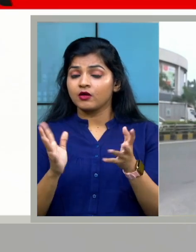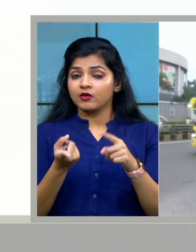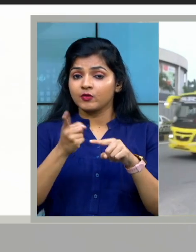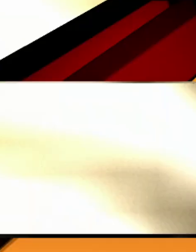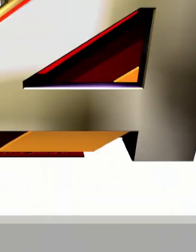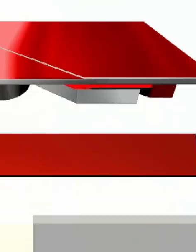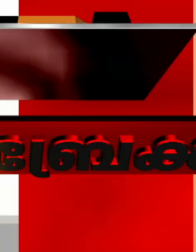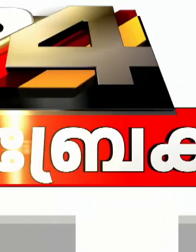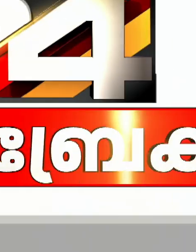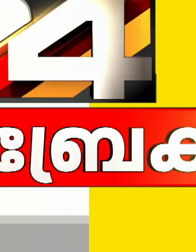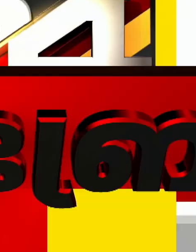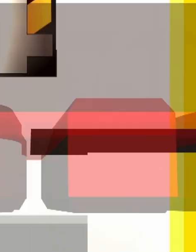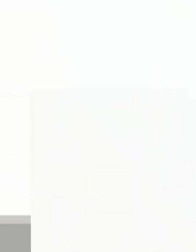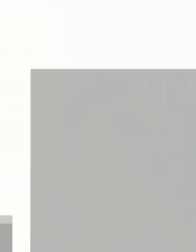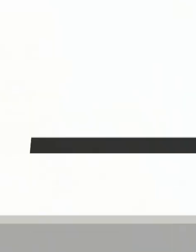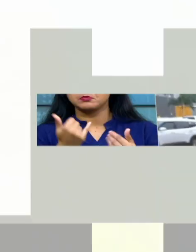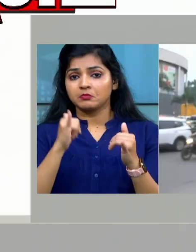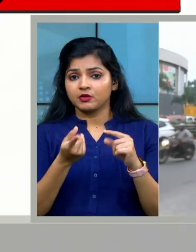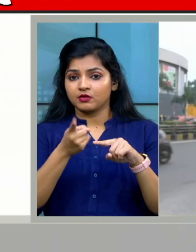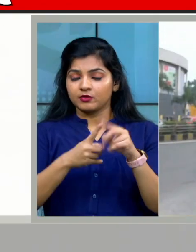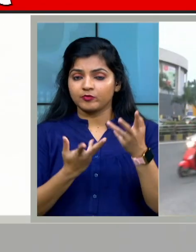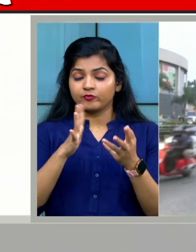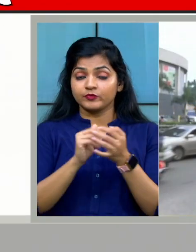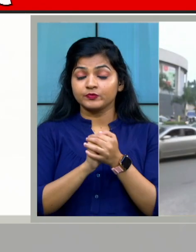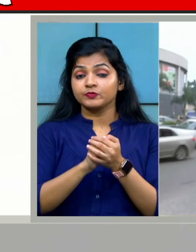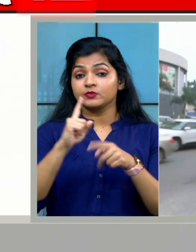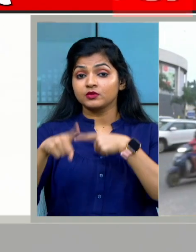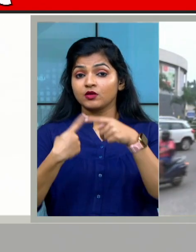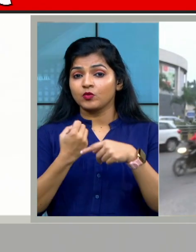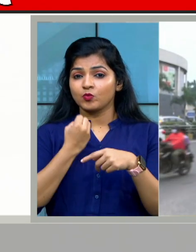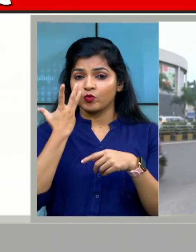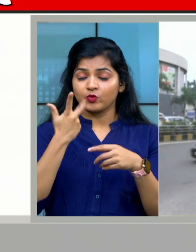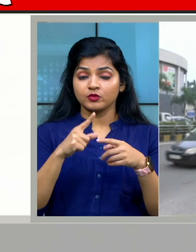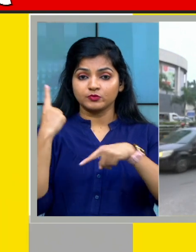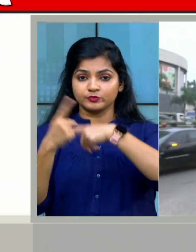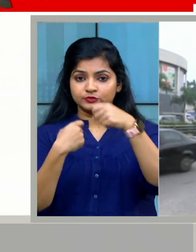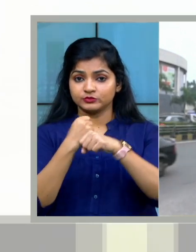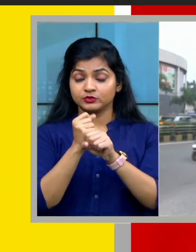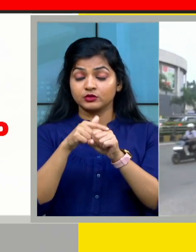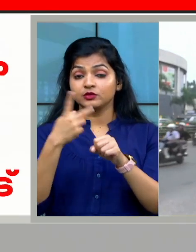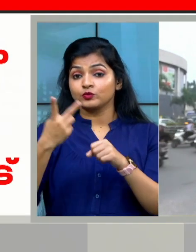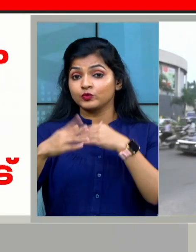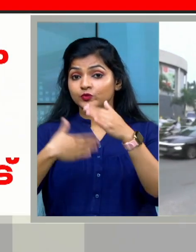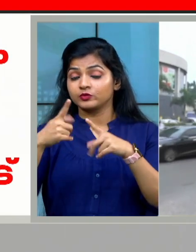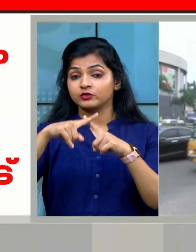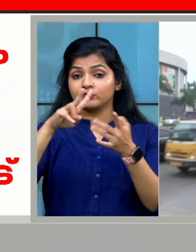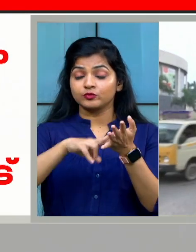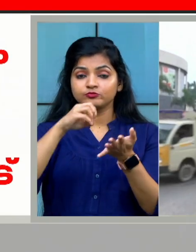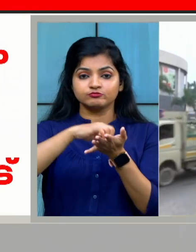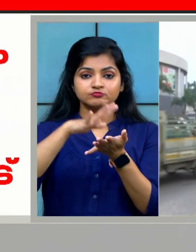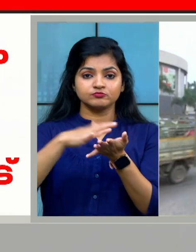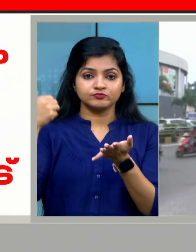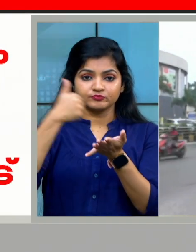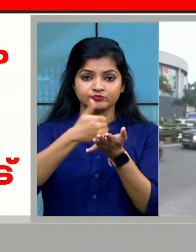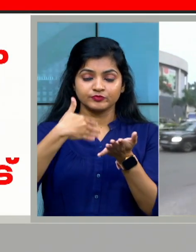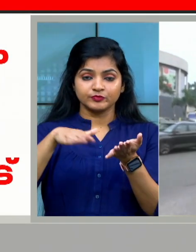ബാധിക്കാം. അപ്പോൾ എന്തായാലും നിലവിൽ ഈ ചുഴലിക്കാറ്റ് നാളെയോടുകൂടി രൂപപ്പെടും. മറ്റന്നാൾ രാവിലെ തമിഴ്നാട് തീരത്തെത്തുമെന്നാണ് പറയുന്നത്. പ്രധാനമായും